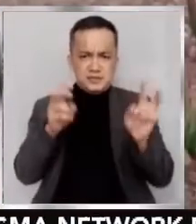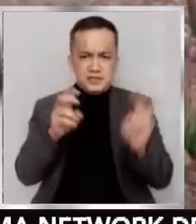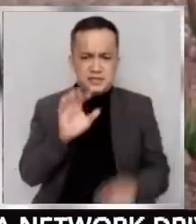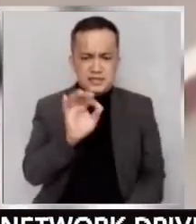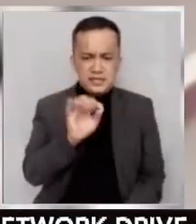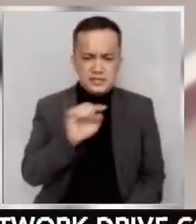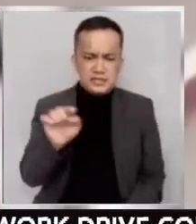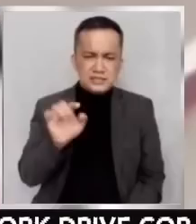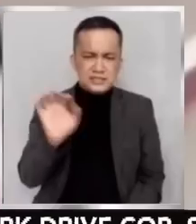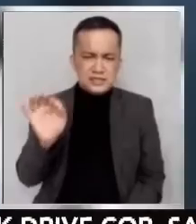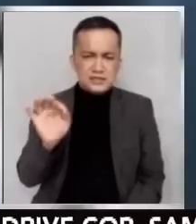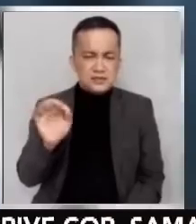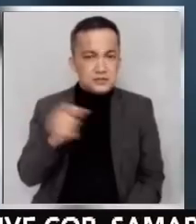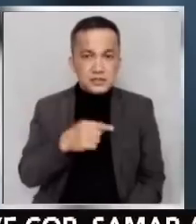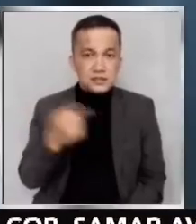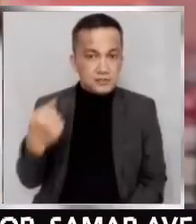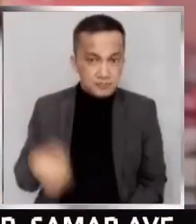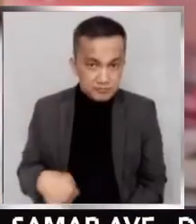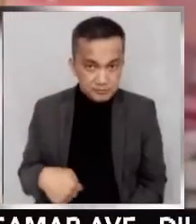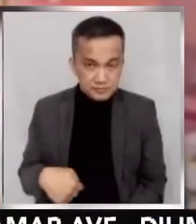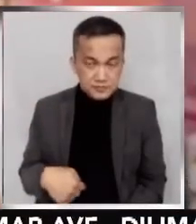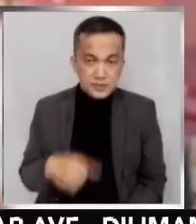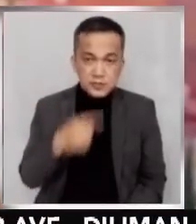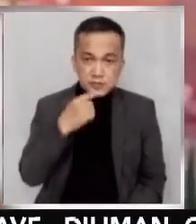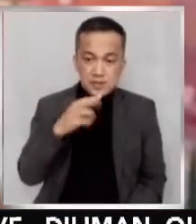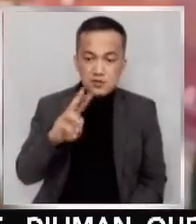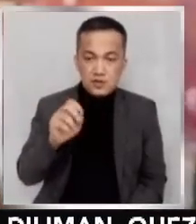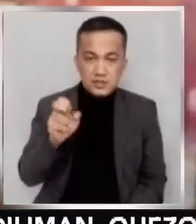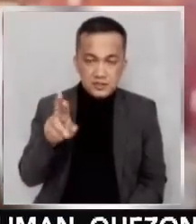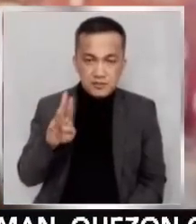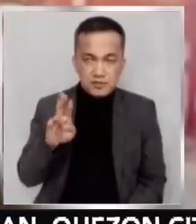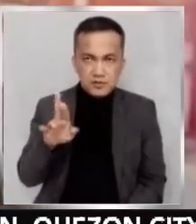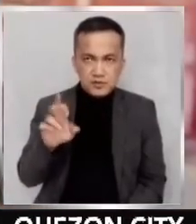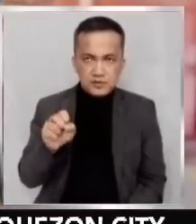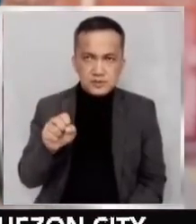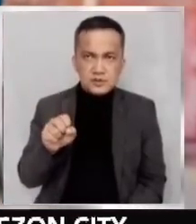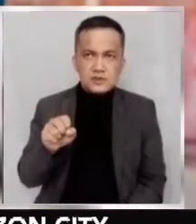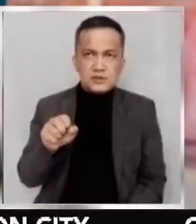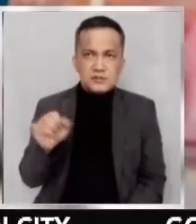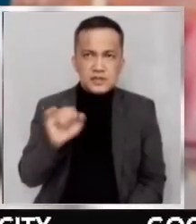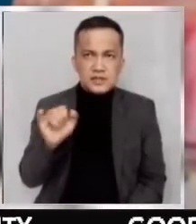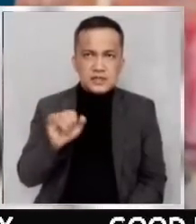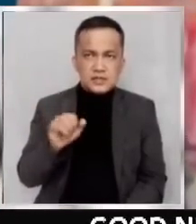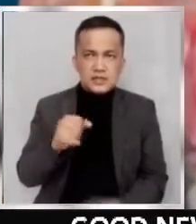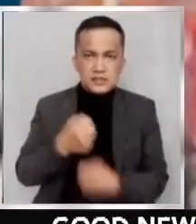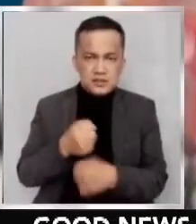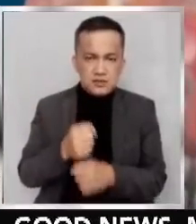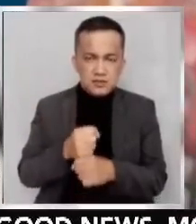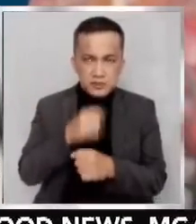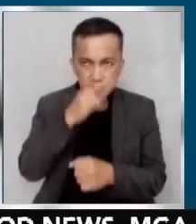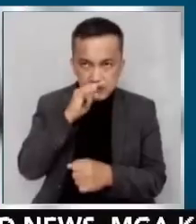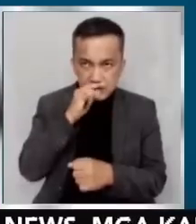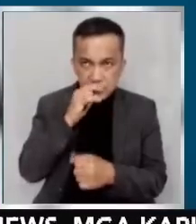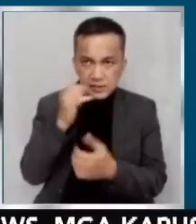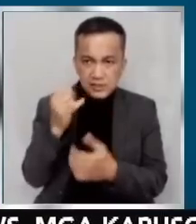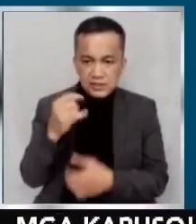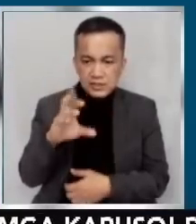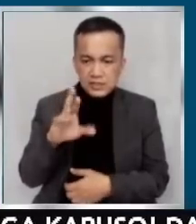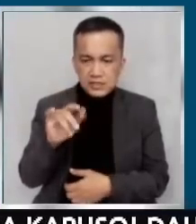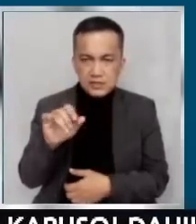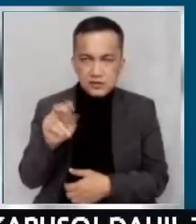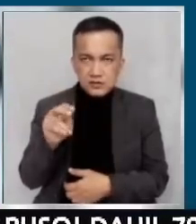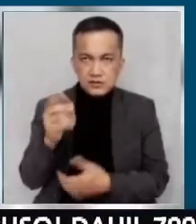ng China. Ayon sa Warner Brothers, childlike o parang gawa ng bata ang crayon drawing ng mapa sa